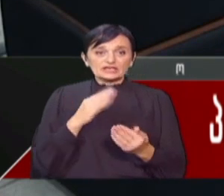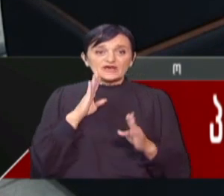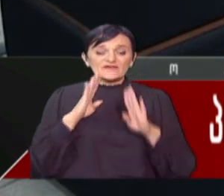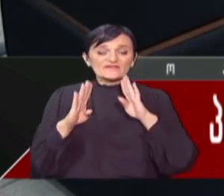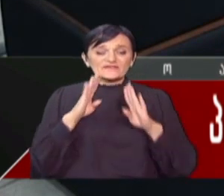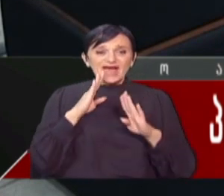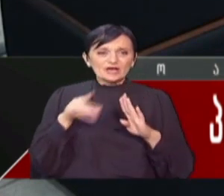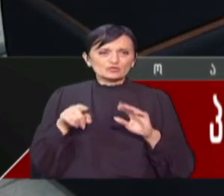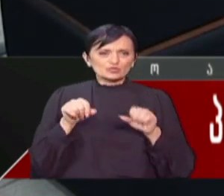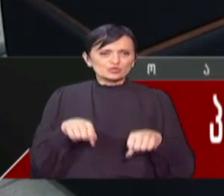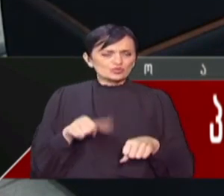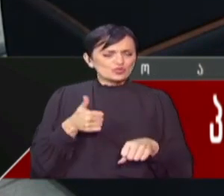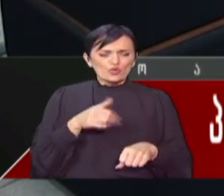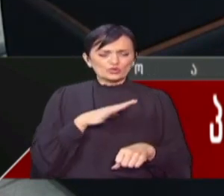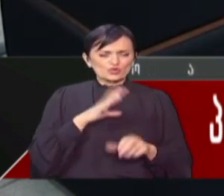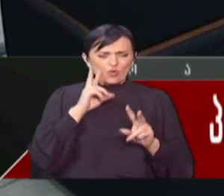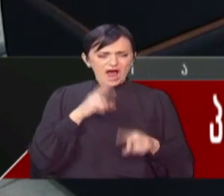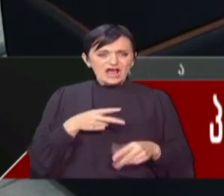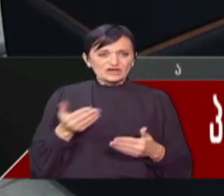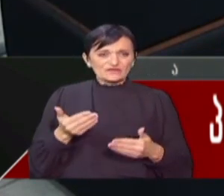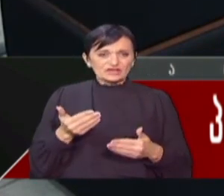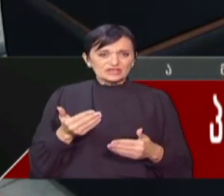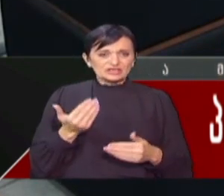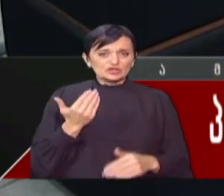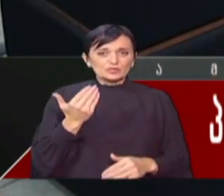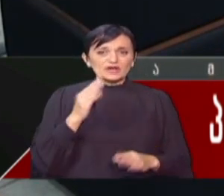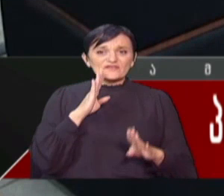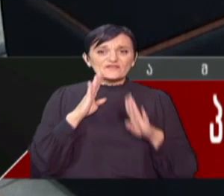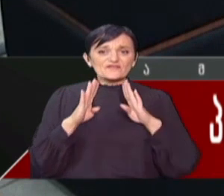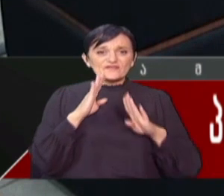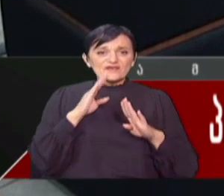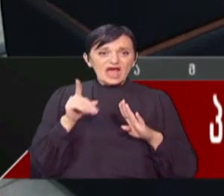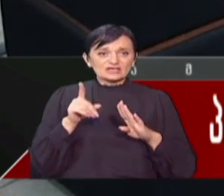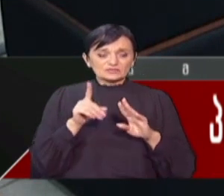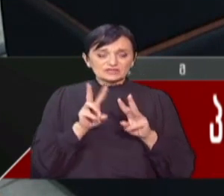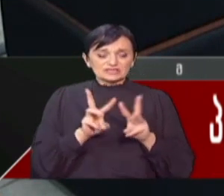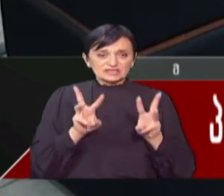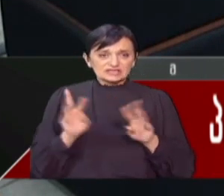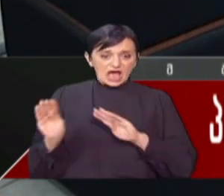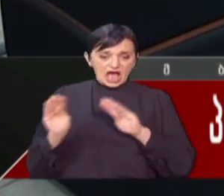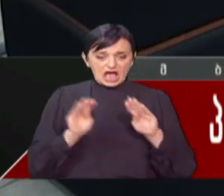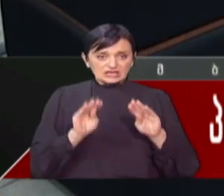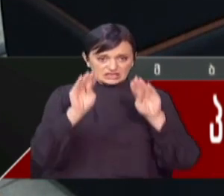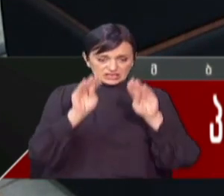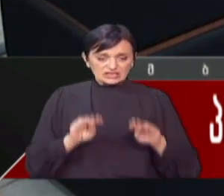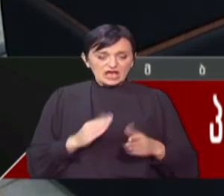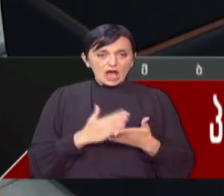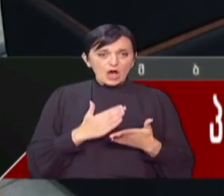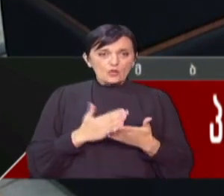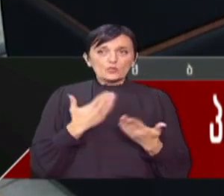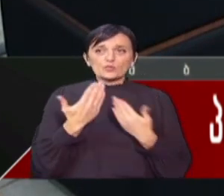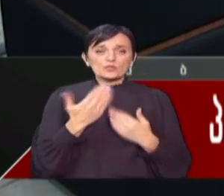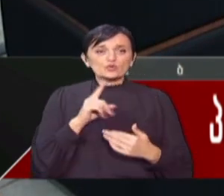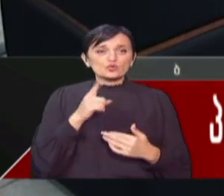ფეისბუქის საშუალებით, როგორც იყო, არ ვიცი. ხო, მის ფეისბუქ გვერდზეც არის, საიძეც არის ეს მიმართვა, სადაც ამბობს რას.